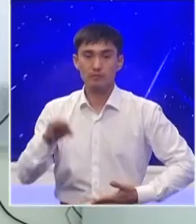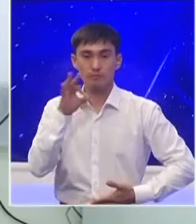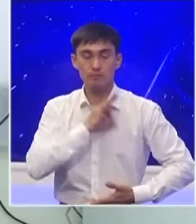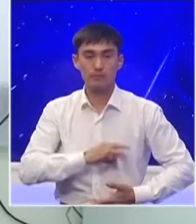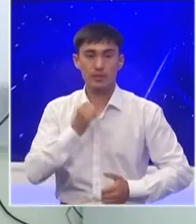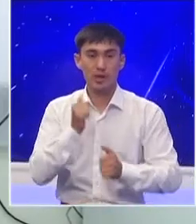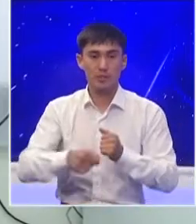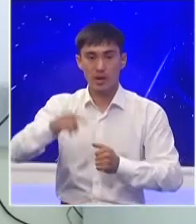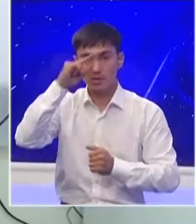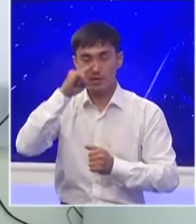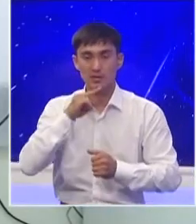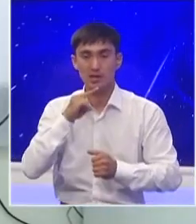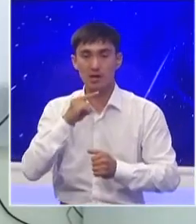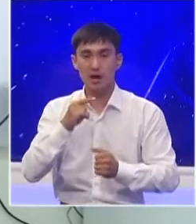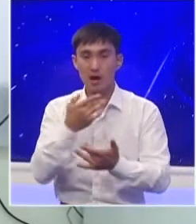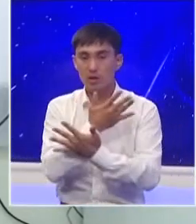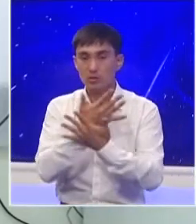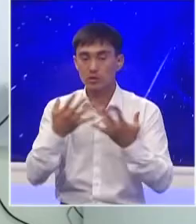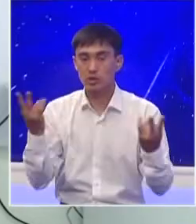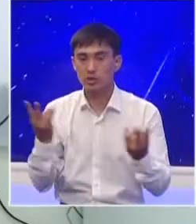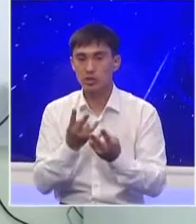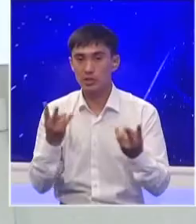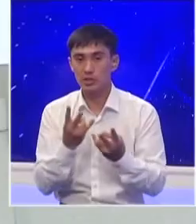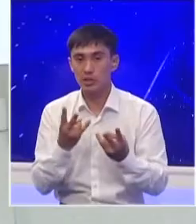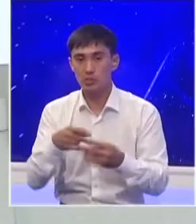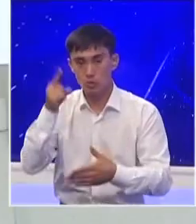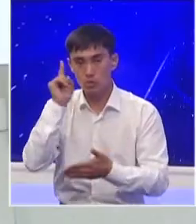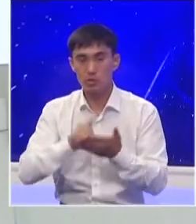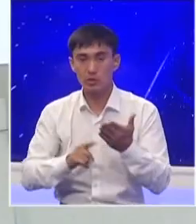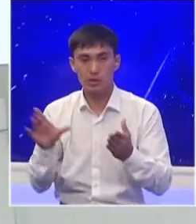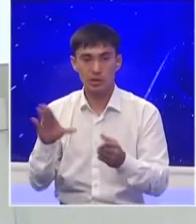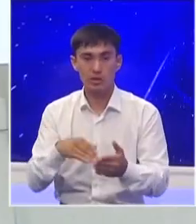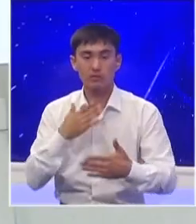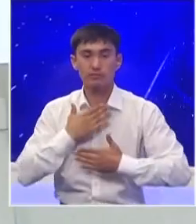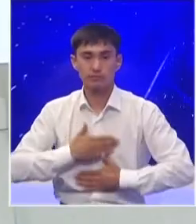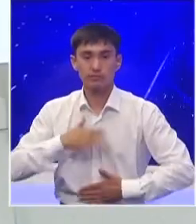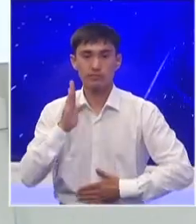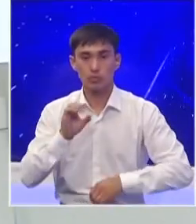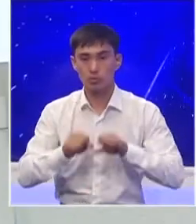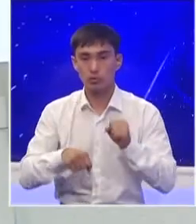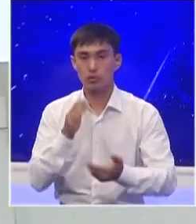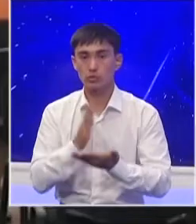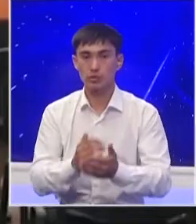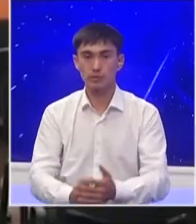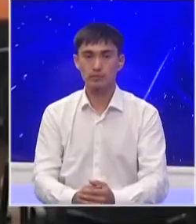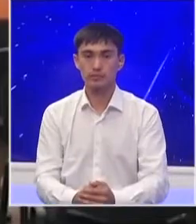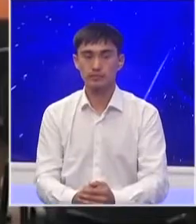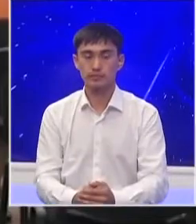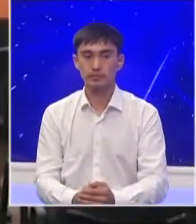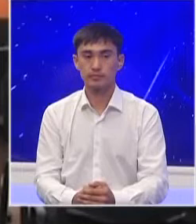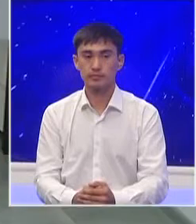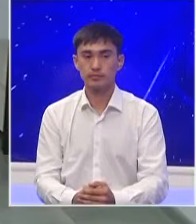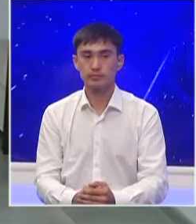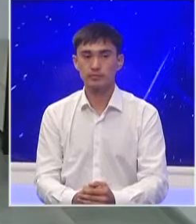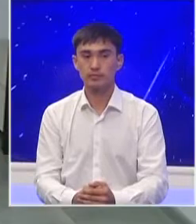үшін әрбір қазақстандықтың алуан түрлі қажеттіліктері мен үміттерін барынша қанағаттандыруға мүмкіндік береді. Когда мы